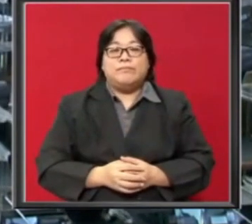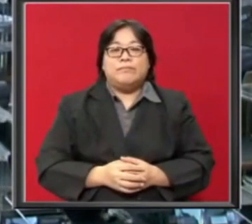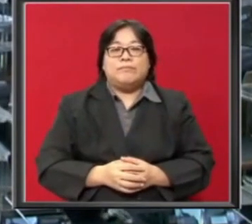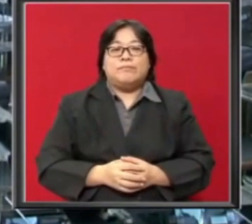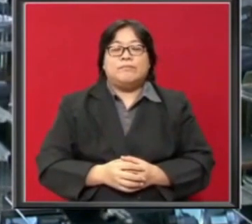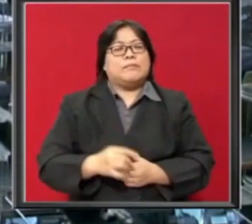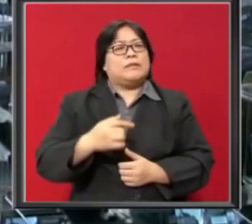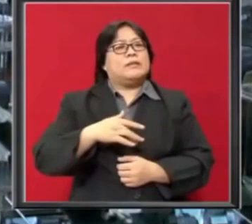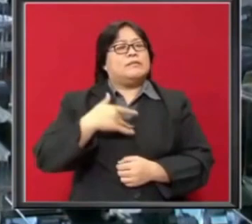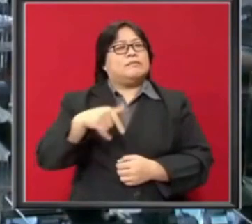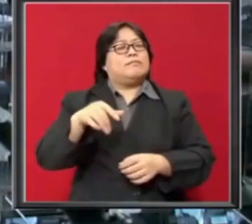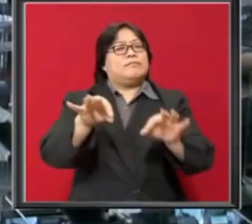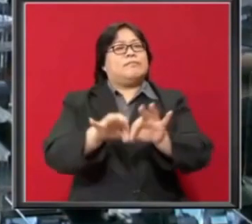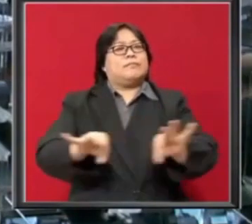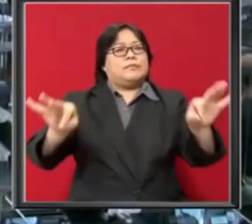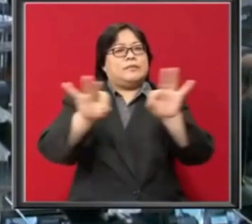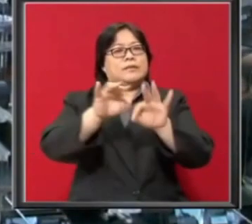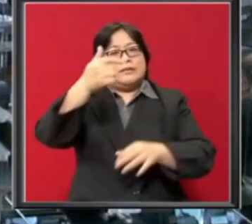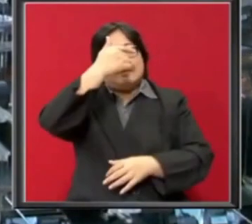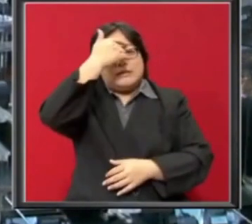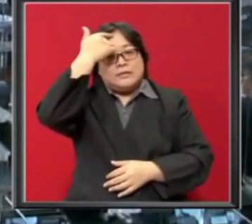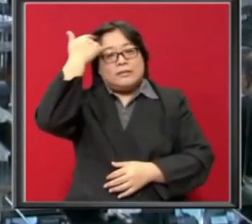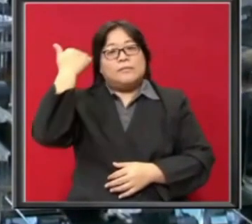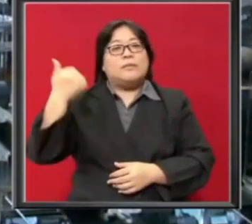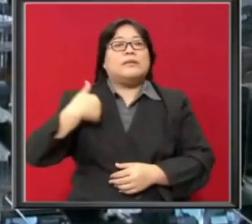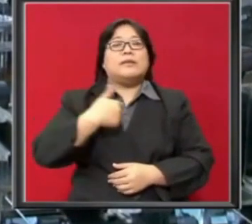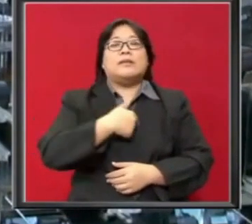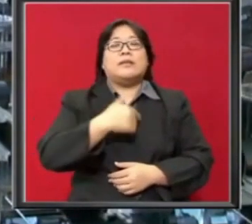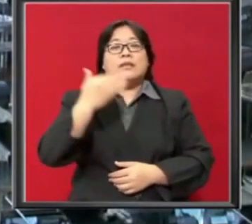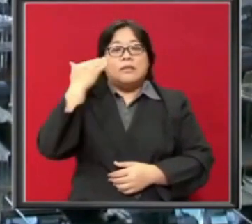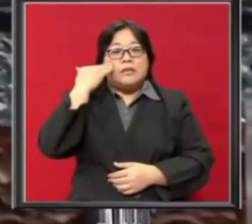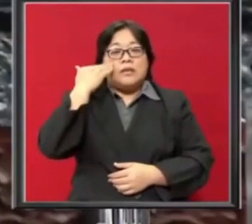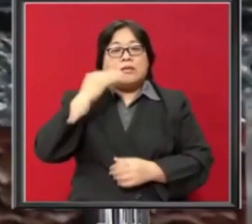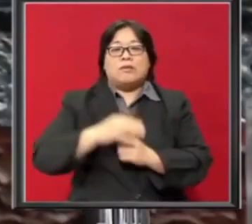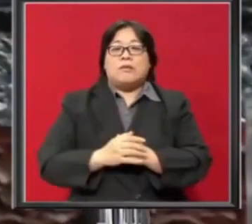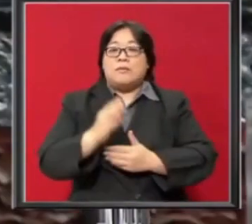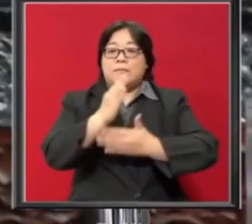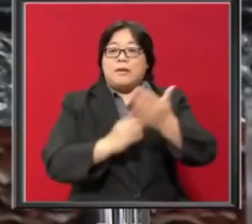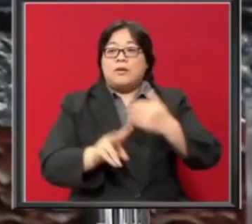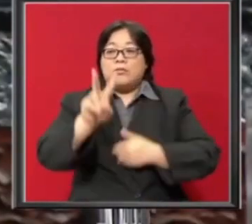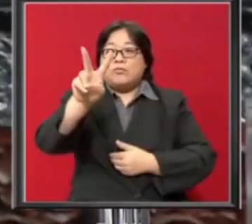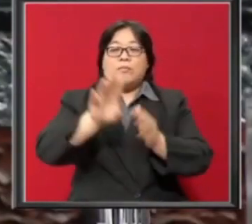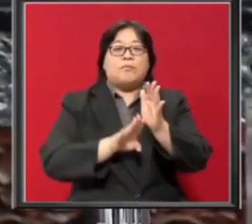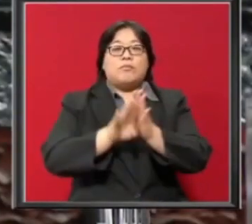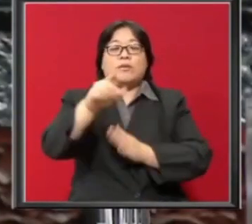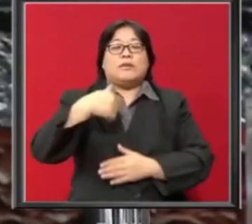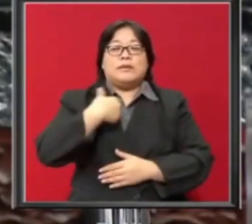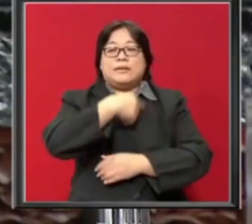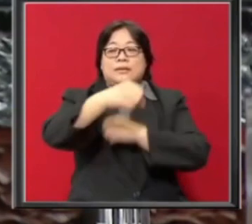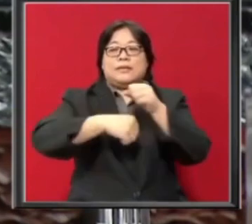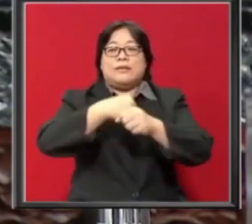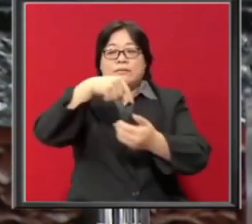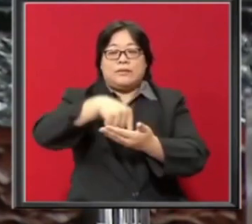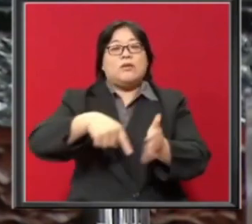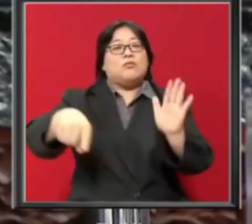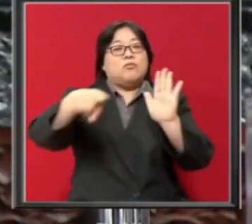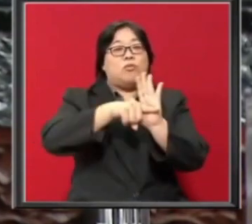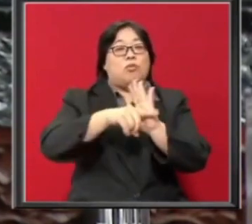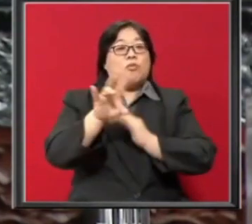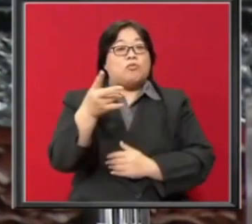sekejap penting sebab kita tahu second quarter pertumbuhan kita untuk tahun ini udah